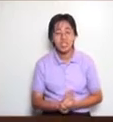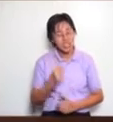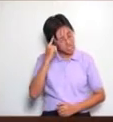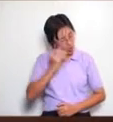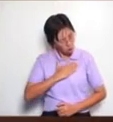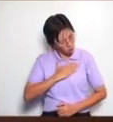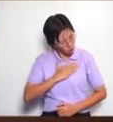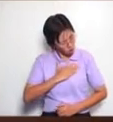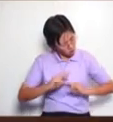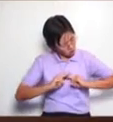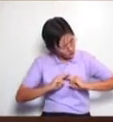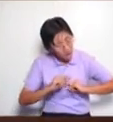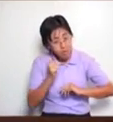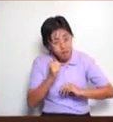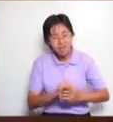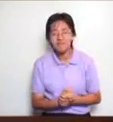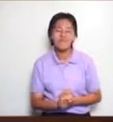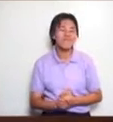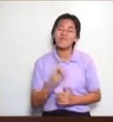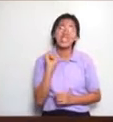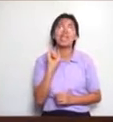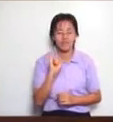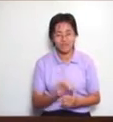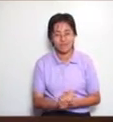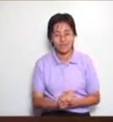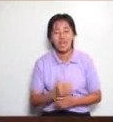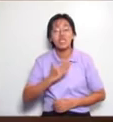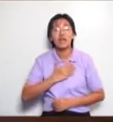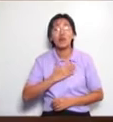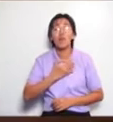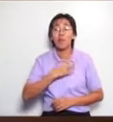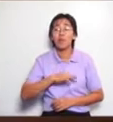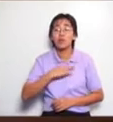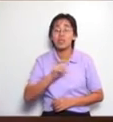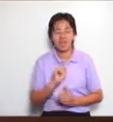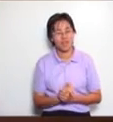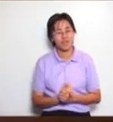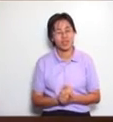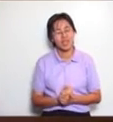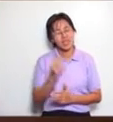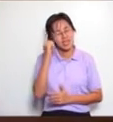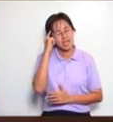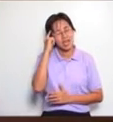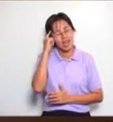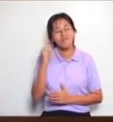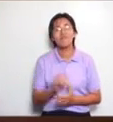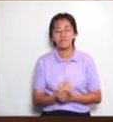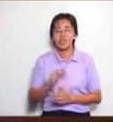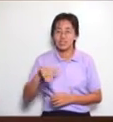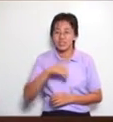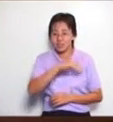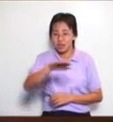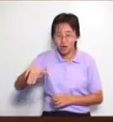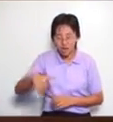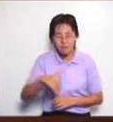าศึกษาภวิธรรจะไมดีเลยนะแต่กระจอกอย่ผมเี่ย มองให้ทั่วแล้จะพบว่ทุกอย่าง